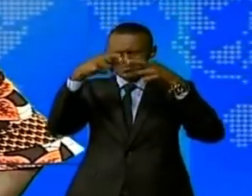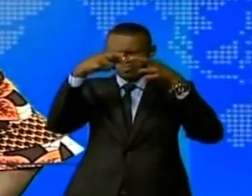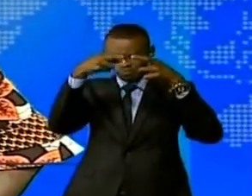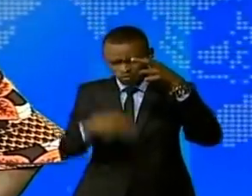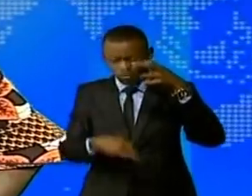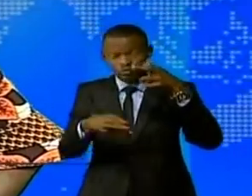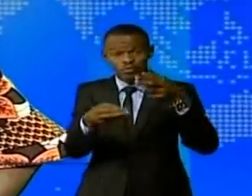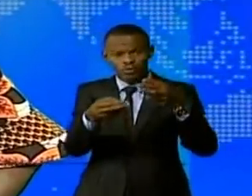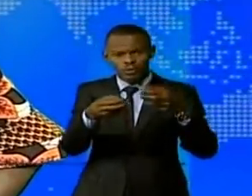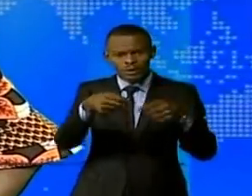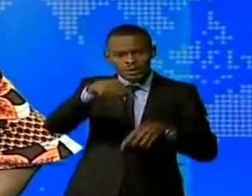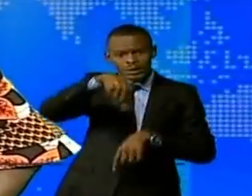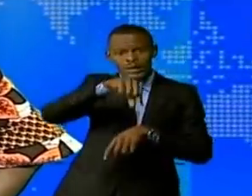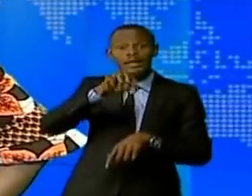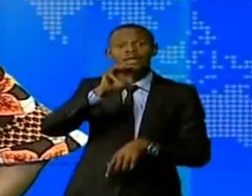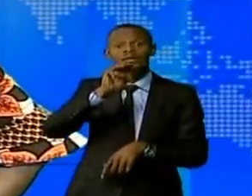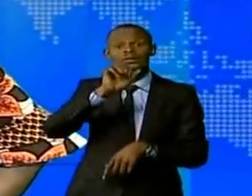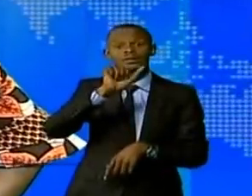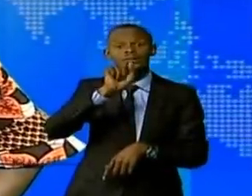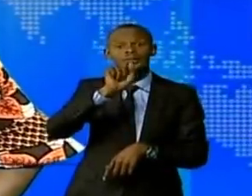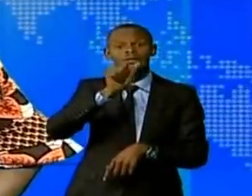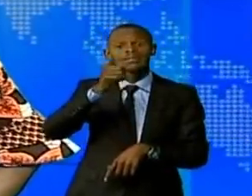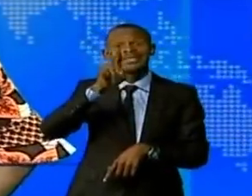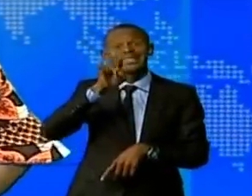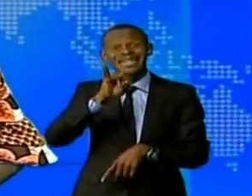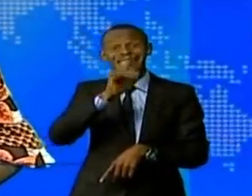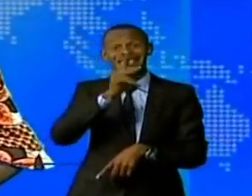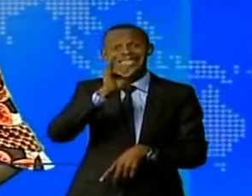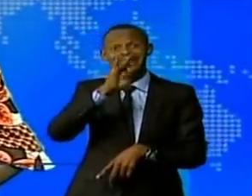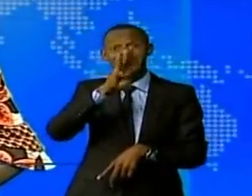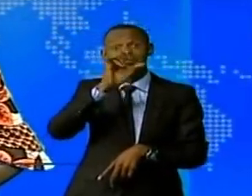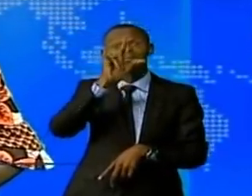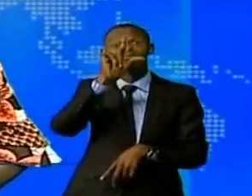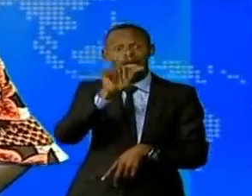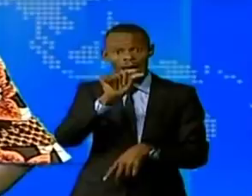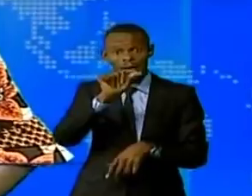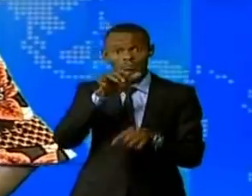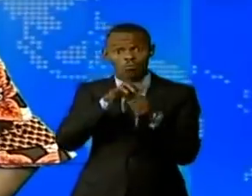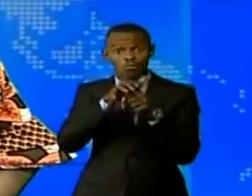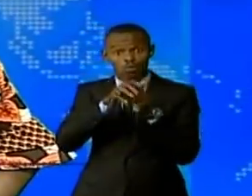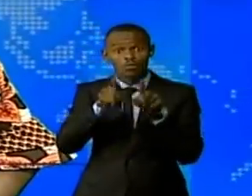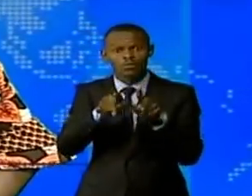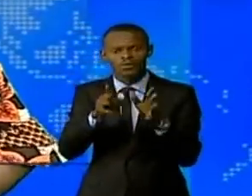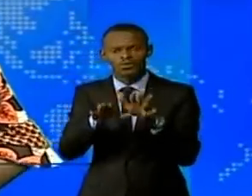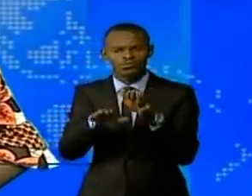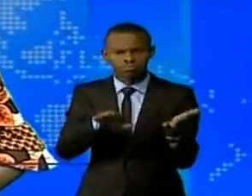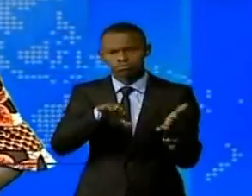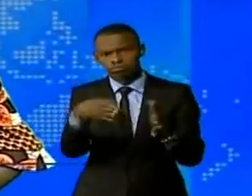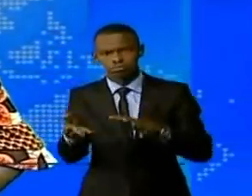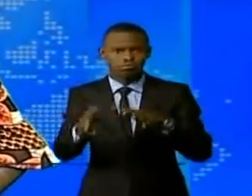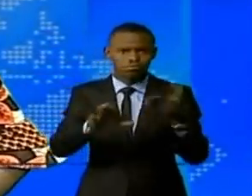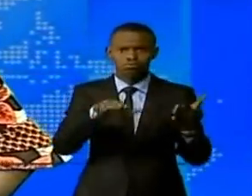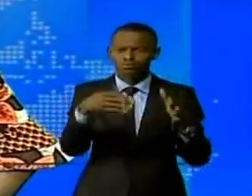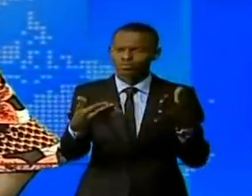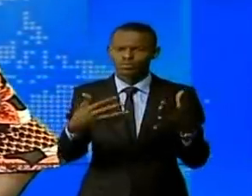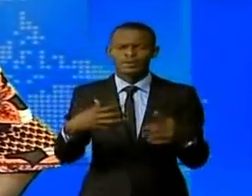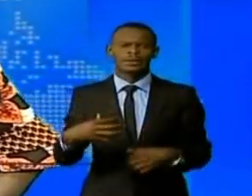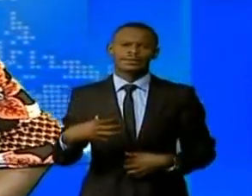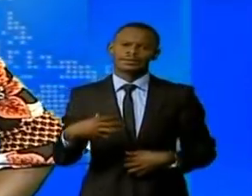s'est entretenu avec le représentant du secrétaire général de l'ONU dans le Grand Lac, l'ambassadeur